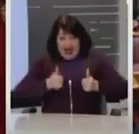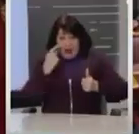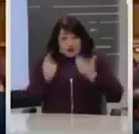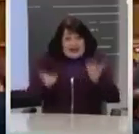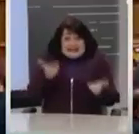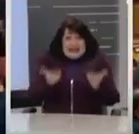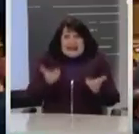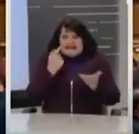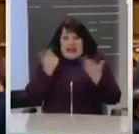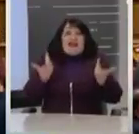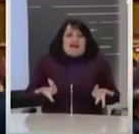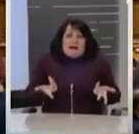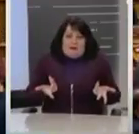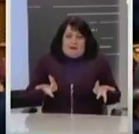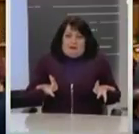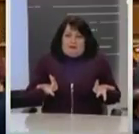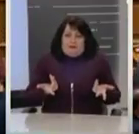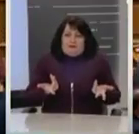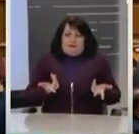συγκριθείτε.